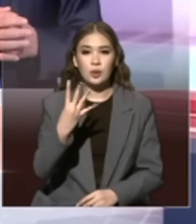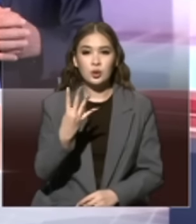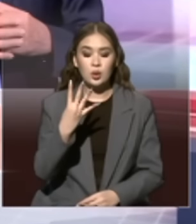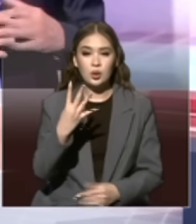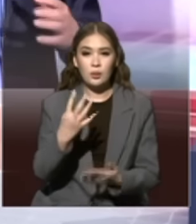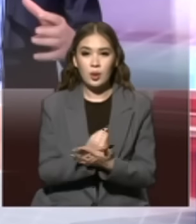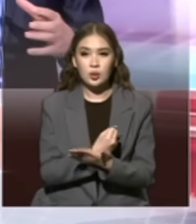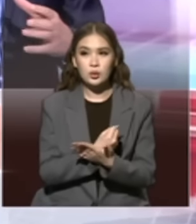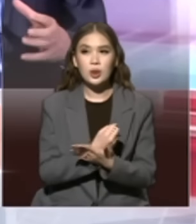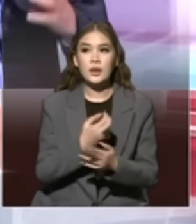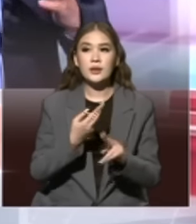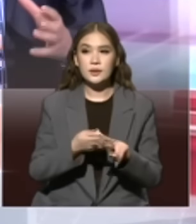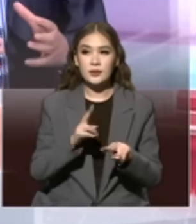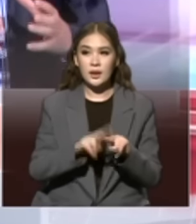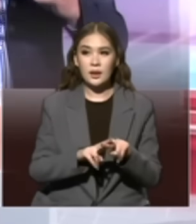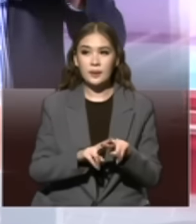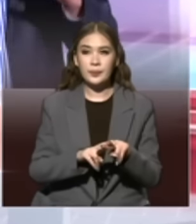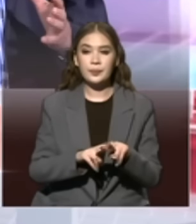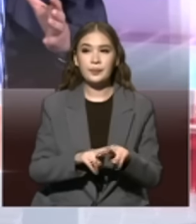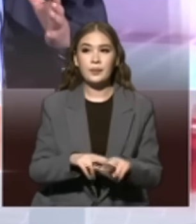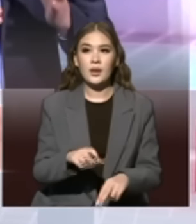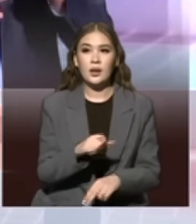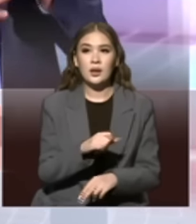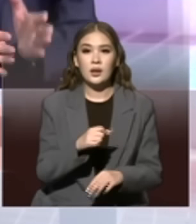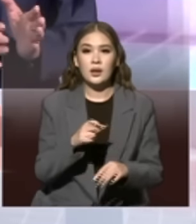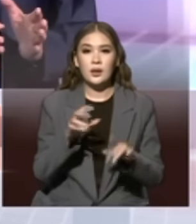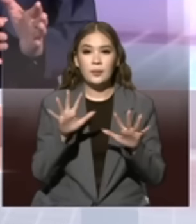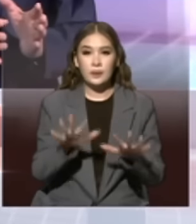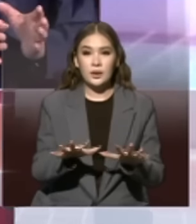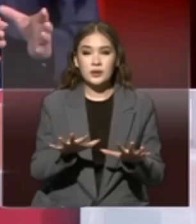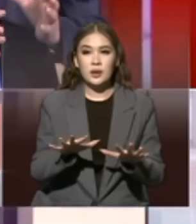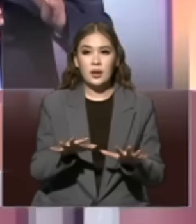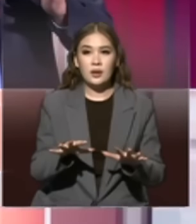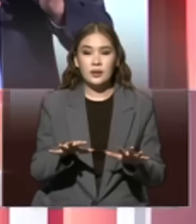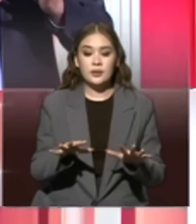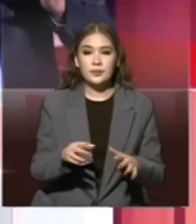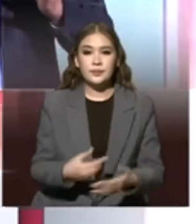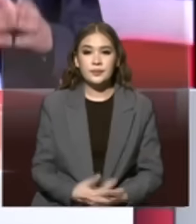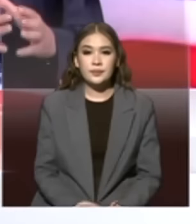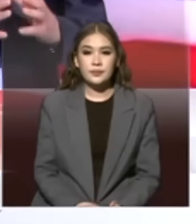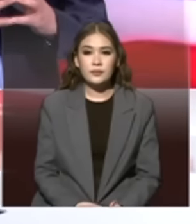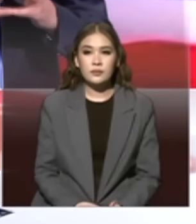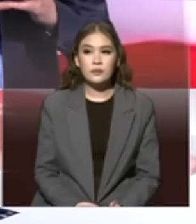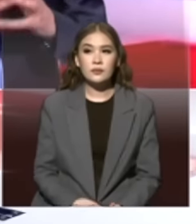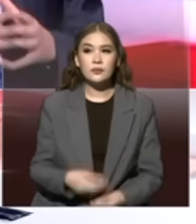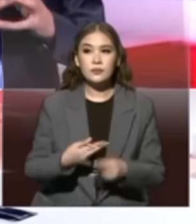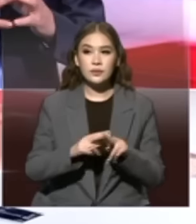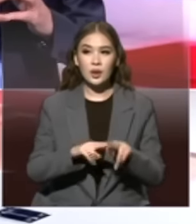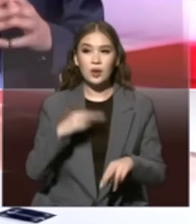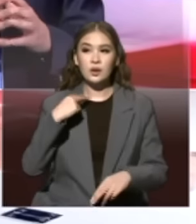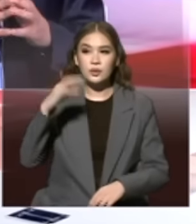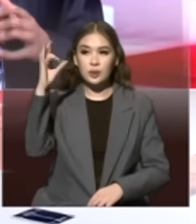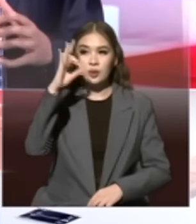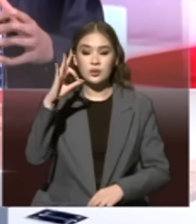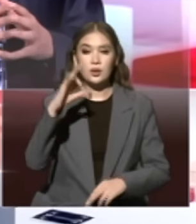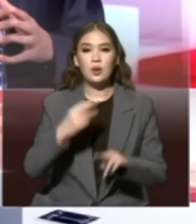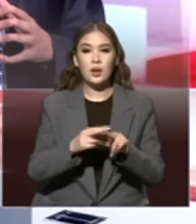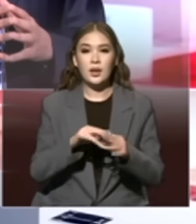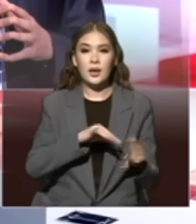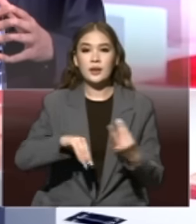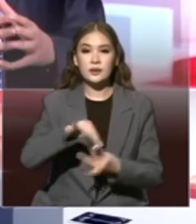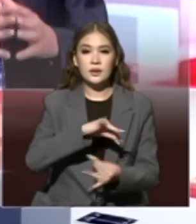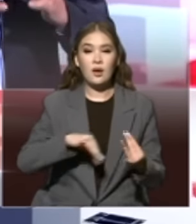отыр. Значит, бұл жерде сол жаңағы бас бостандығынан айыру туралы мәселе